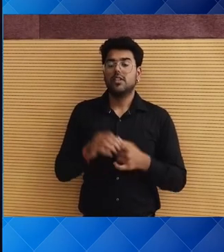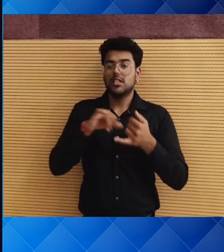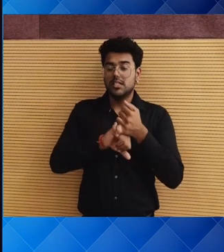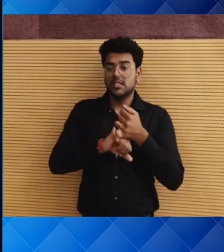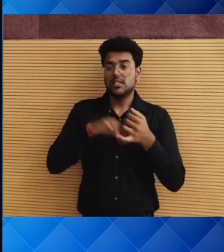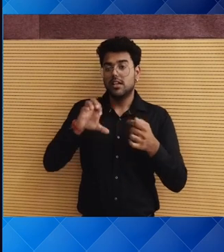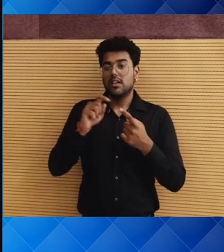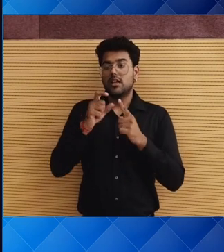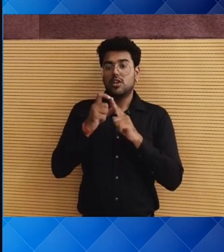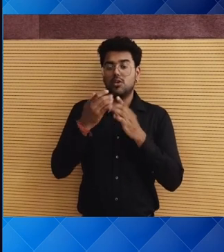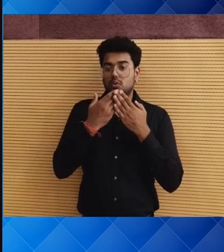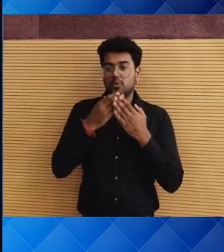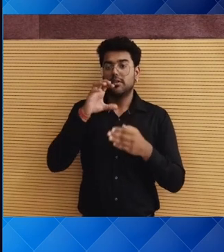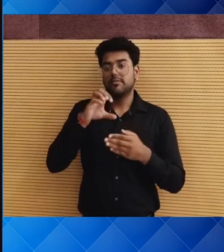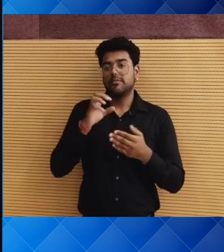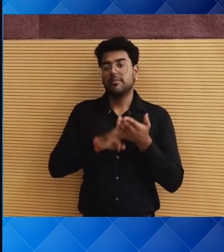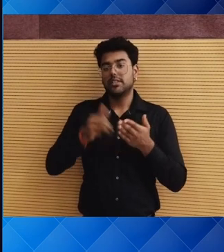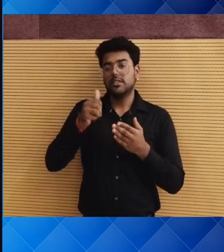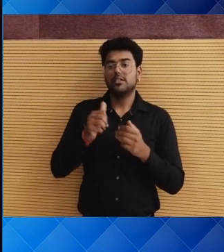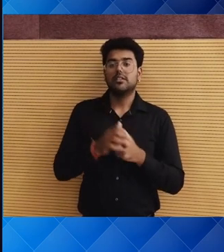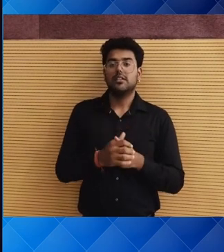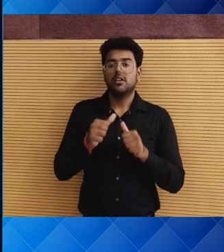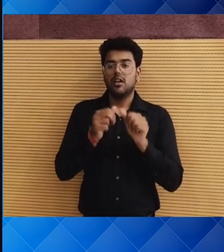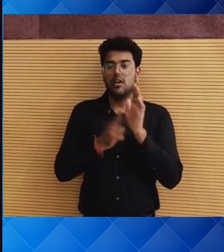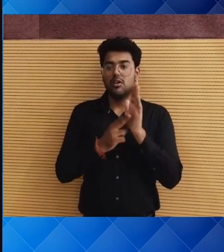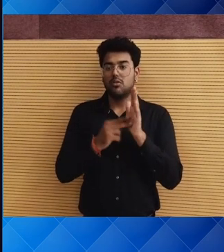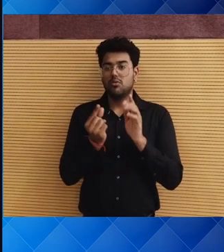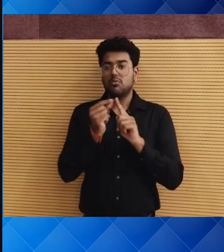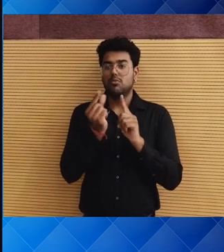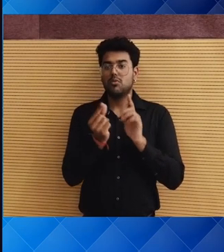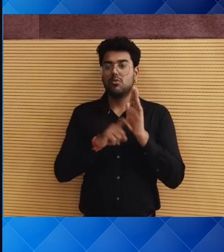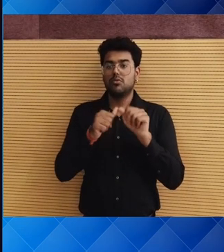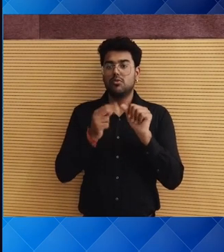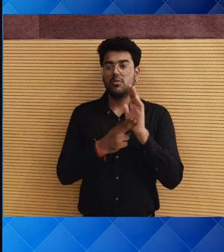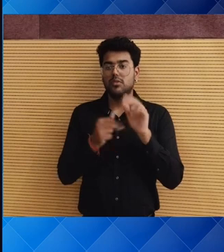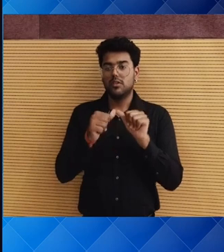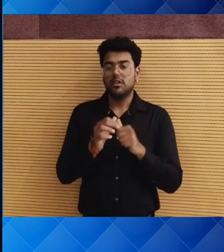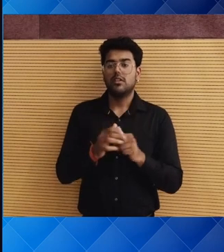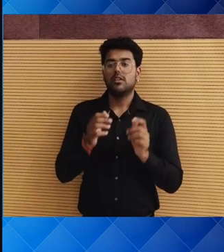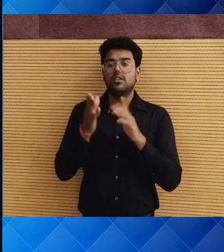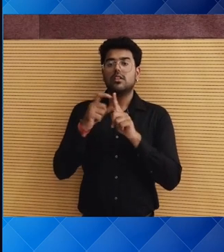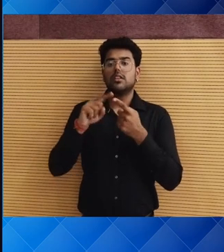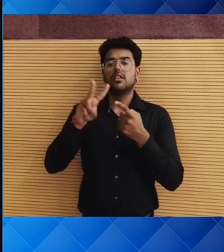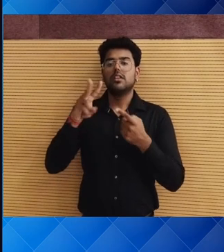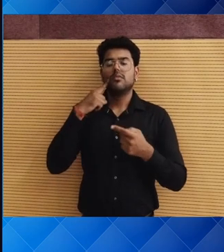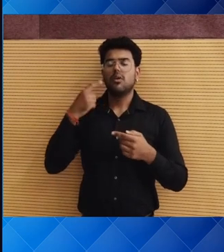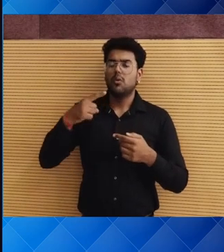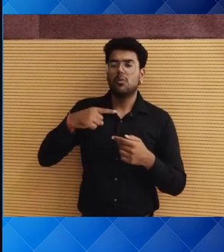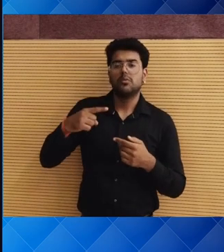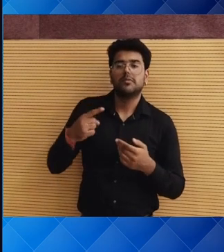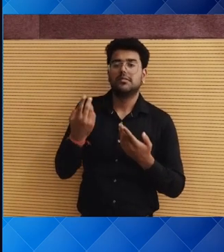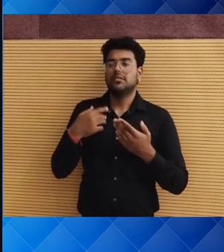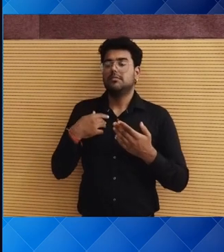जी श्रीमती अन्नपूर्णा देवी जी का भी बहुत बहुत धन्यवाद देता हूँ। वो भी हमको समय समय पर अपना आशीर्वाद देती रहती